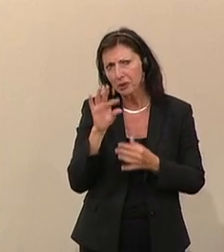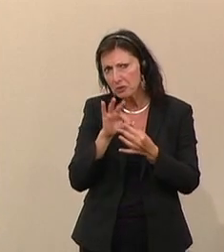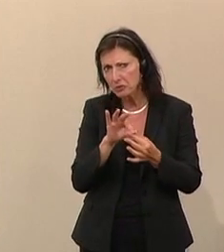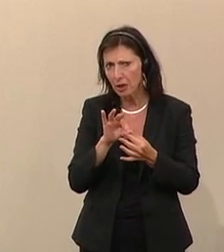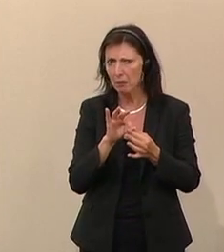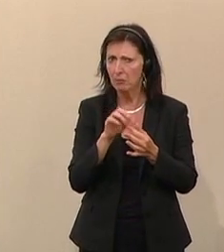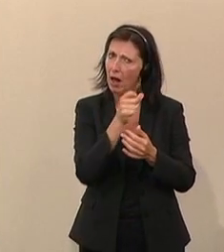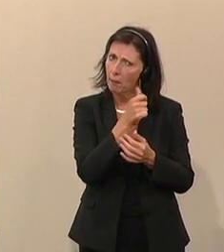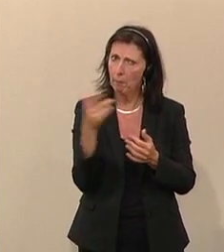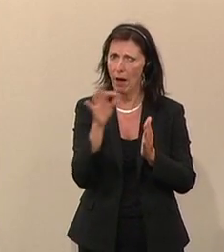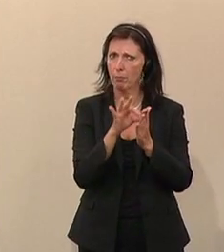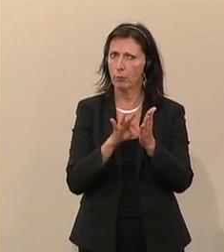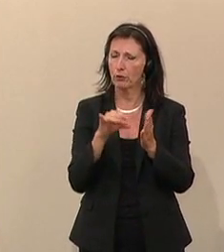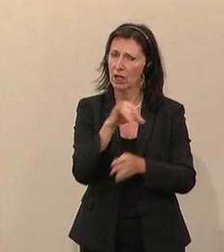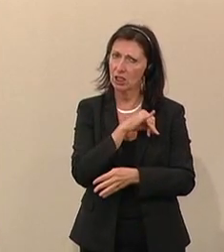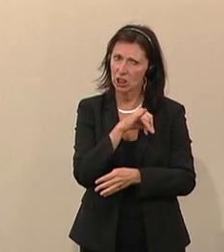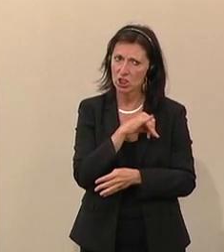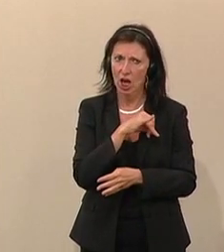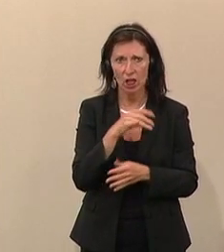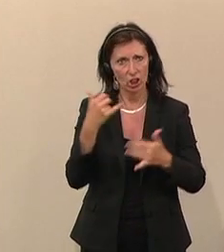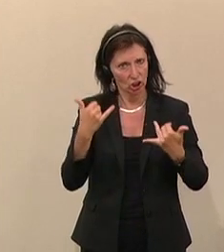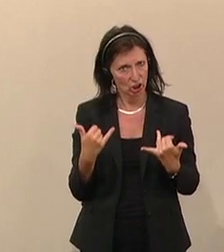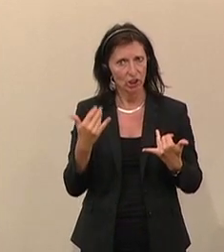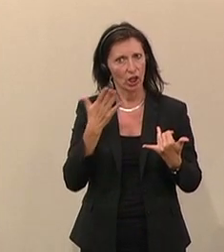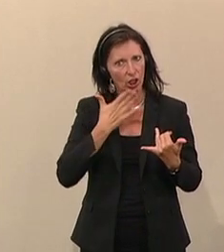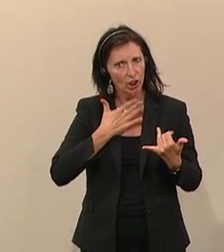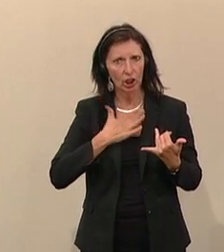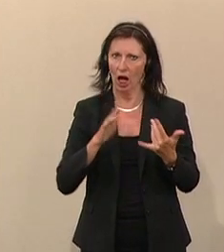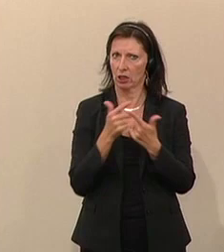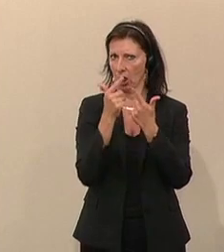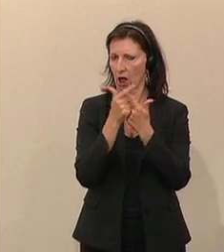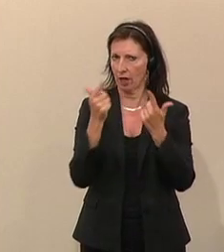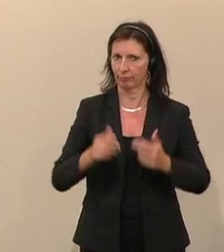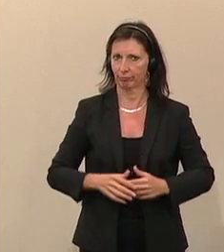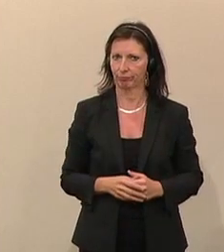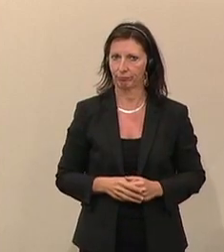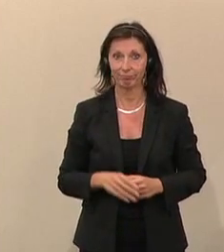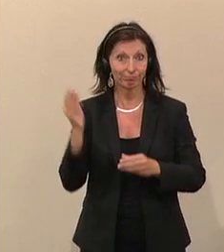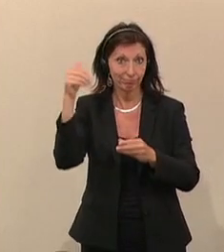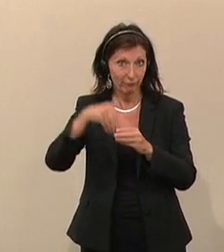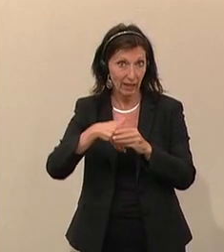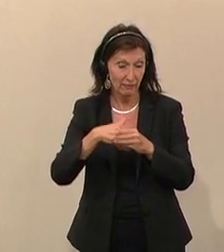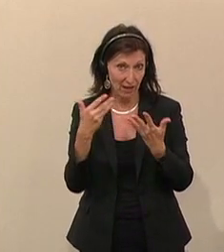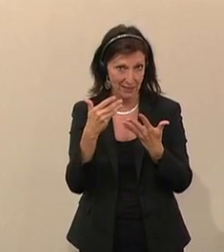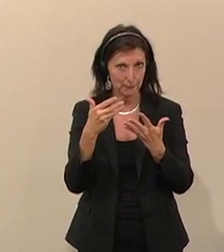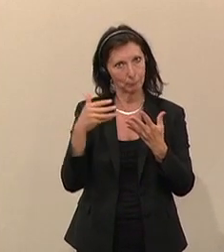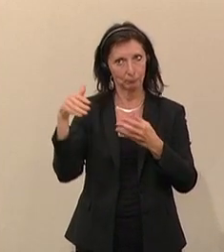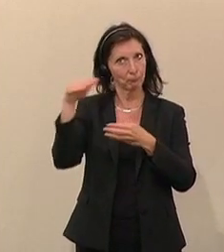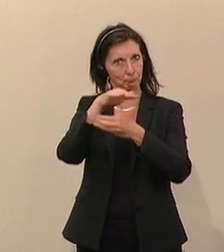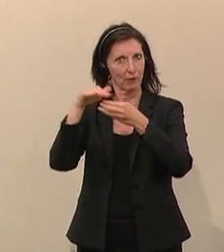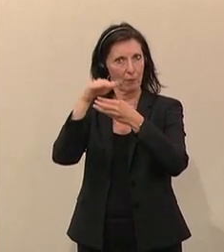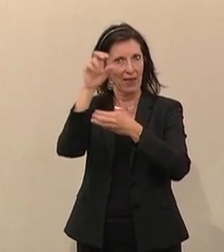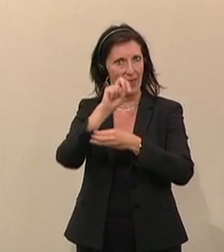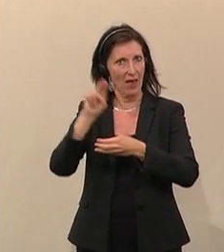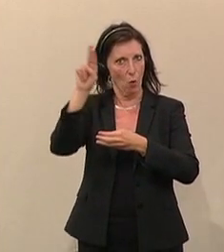punkte die ich vielleicht heute ganz kurz hier einmal erwähnen möchte es geht darum dass man eben im